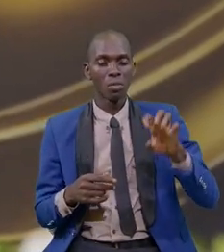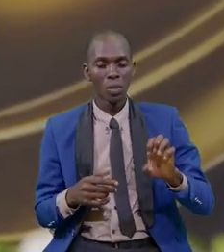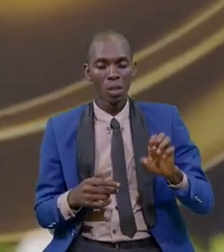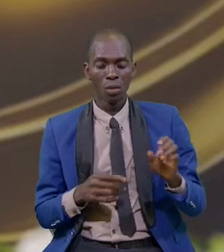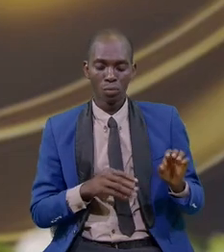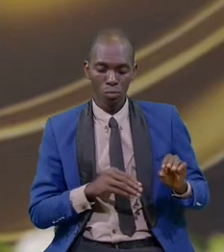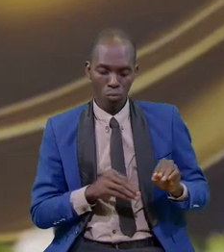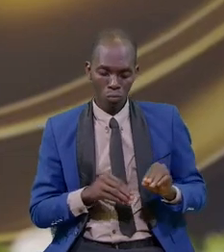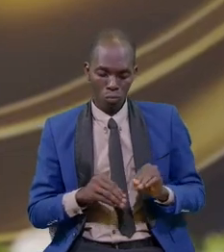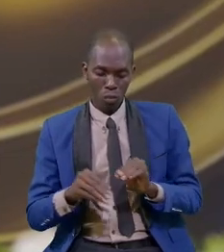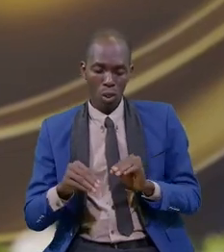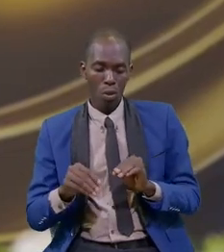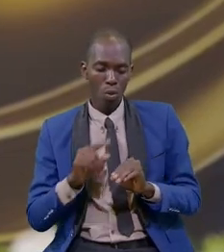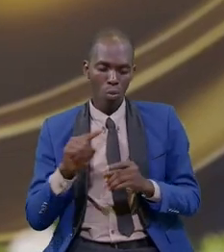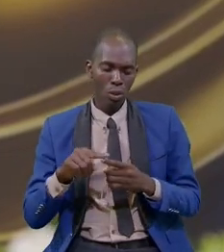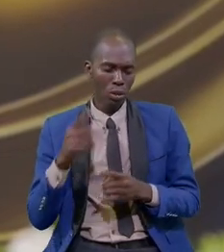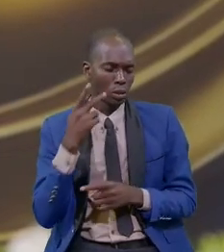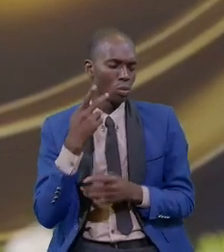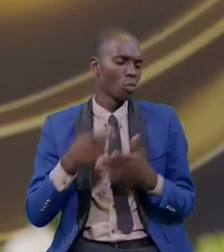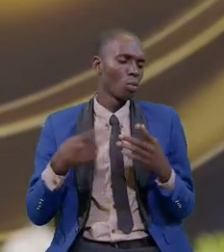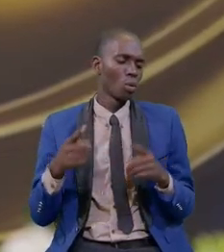lieu, l'ayant vu,